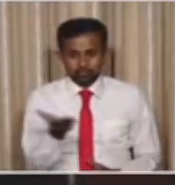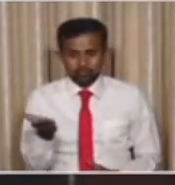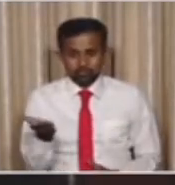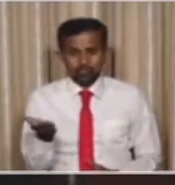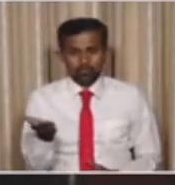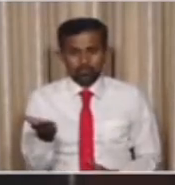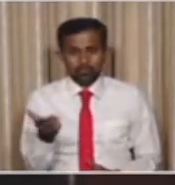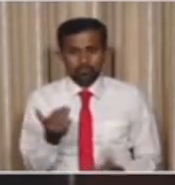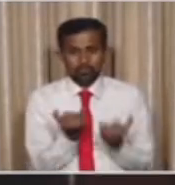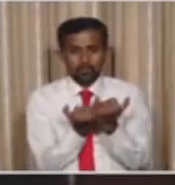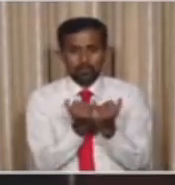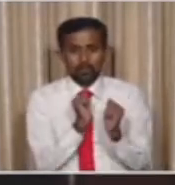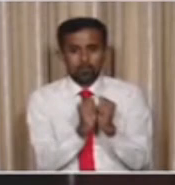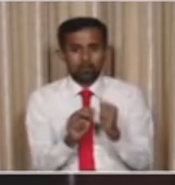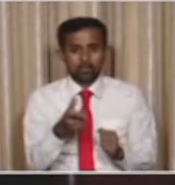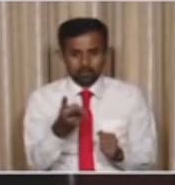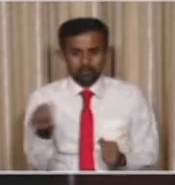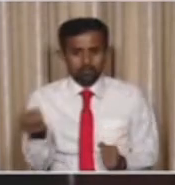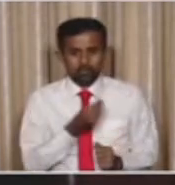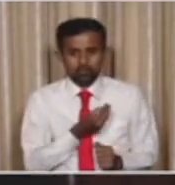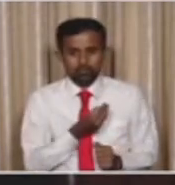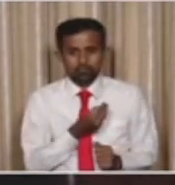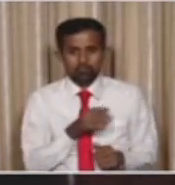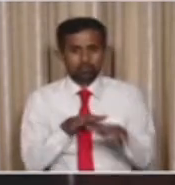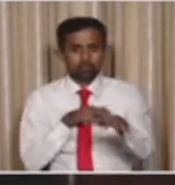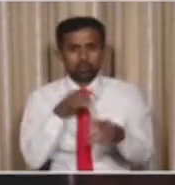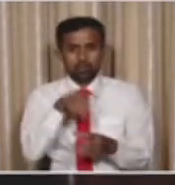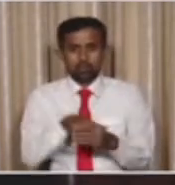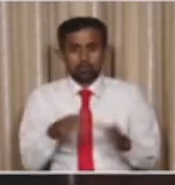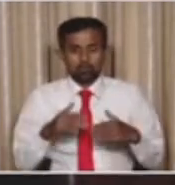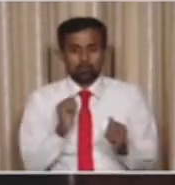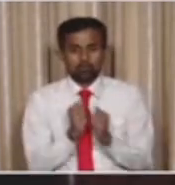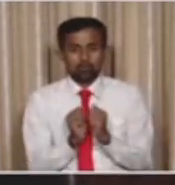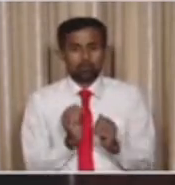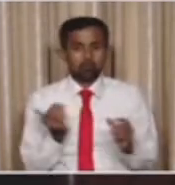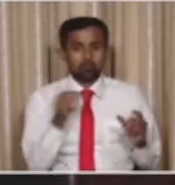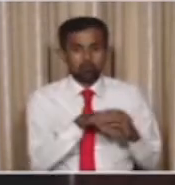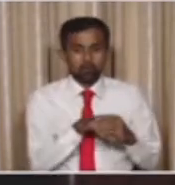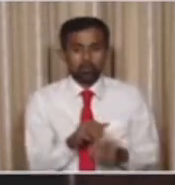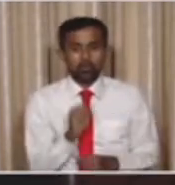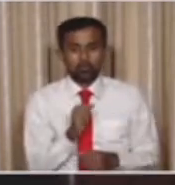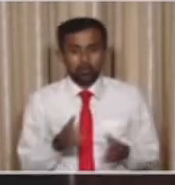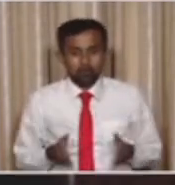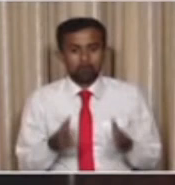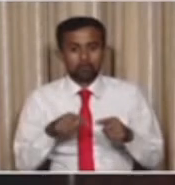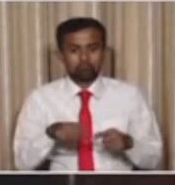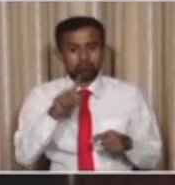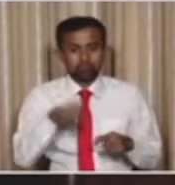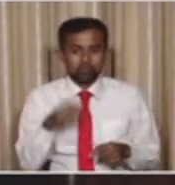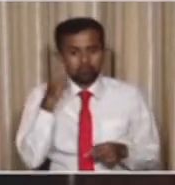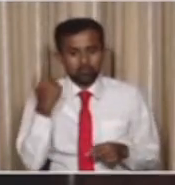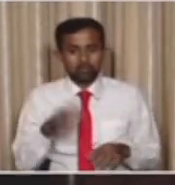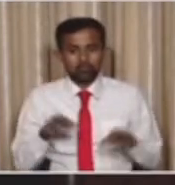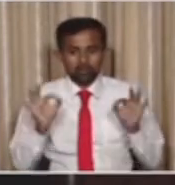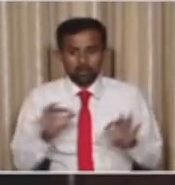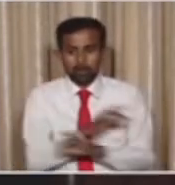මොනවාද ඉලෙක්ට්‍රික් බස් 200ක් දෙනවා කියලා තියෙනවා. මං දන්නේ මේ තදබදේ ඇතුලේ තවත් බස් පාරට දැම්මොත් මොන විදිහට අපේ පාරේ ගමන් කරන්න වෙයිද කියලා ඒකට හොඳ